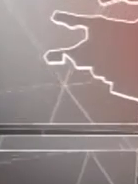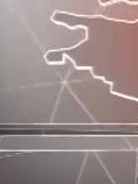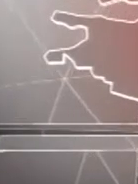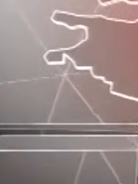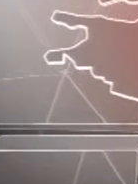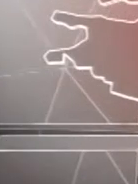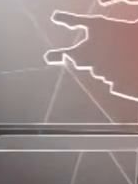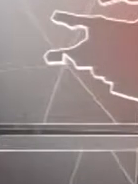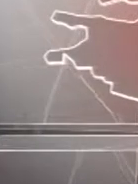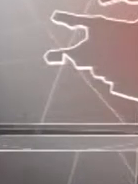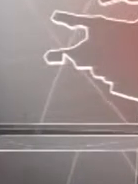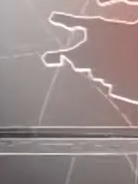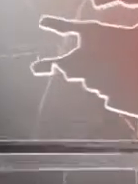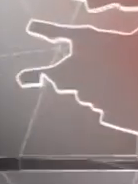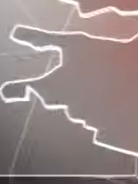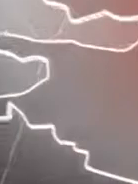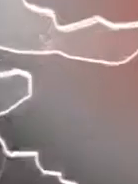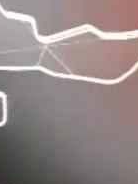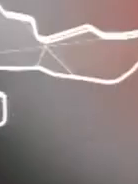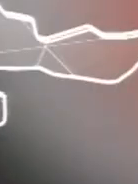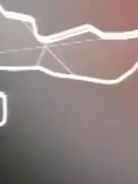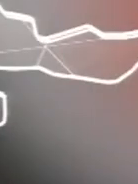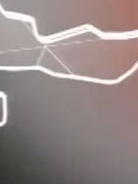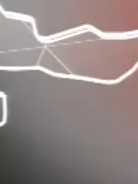23, вдень плюс 30, плюс 35. По